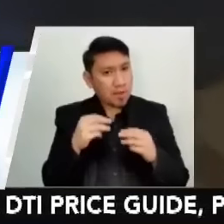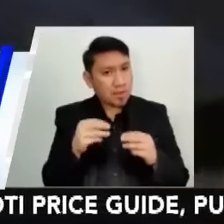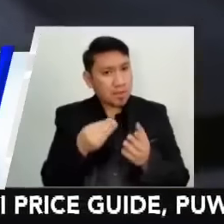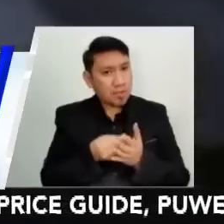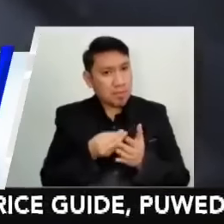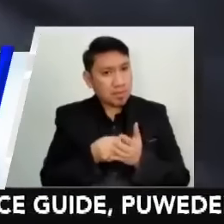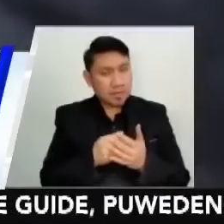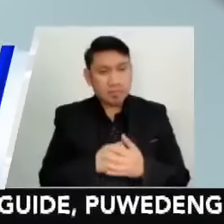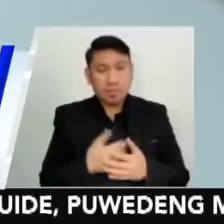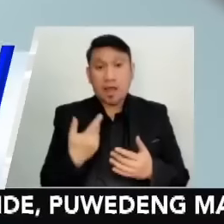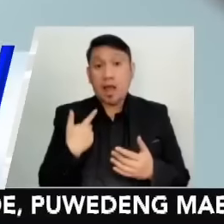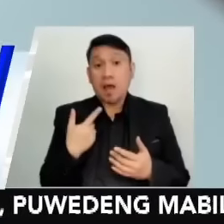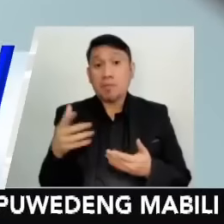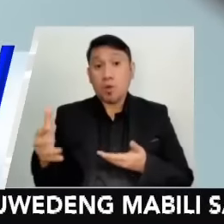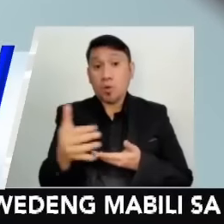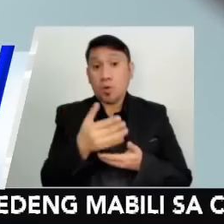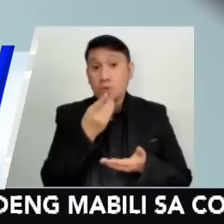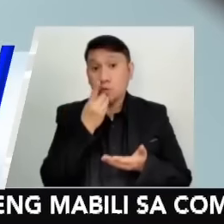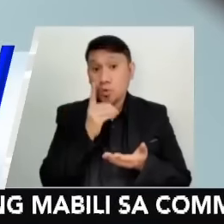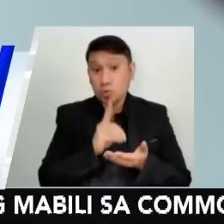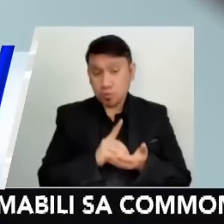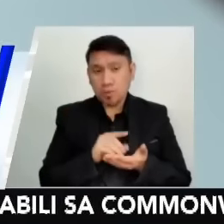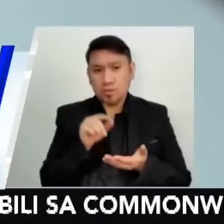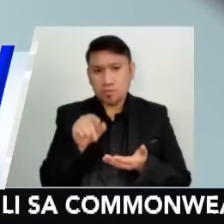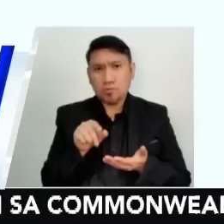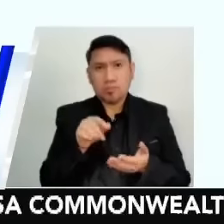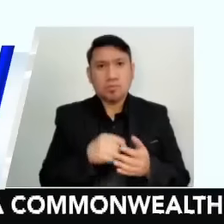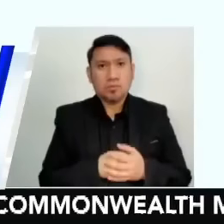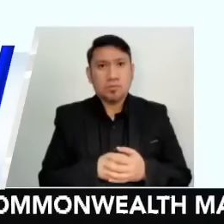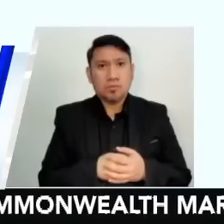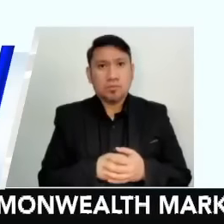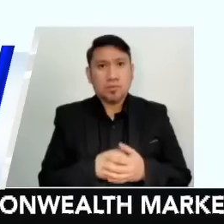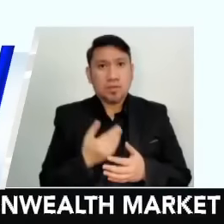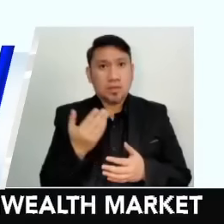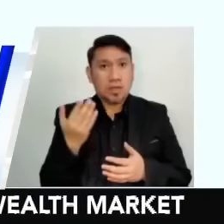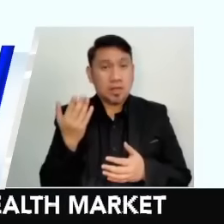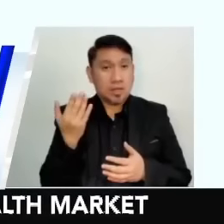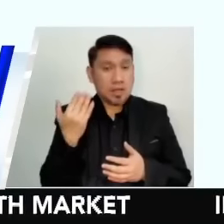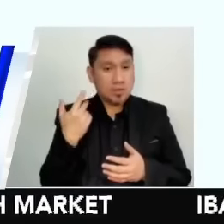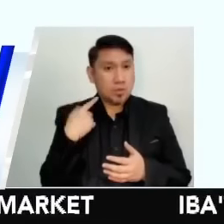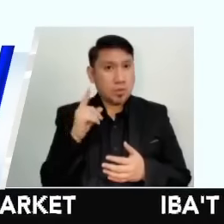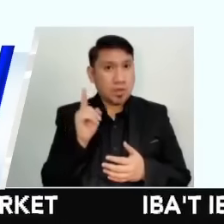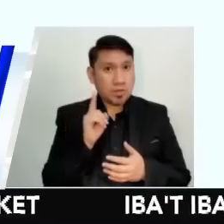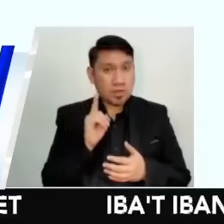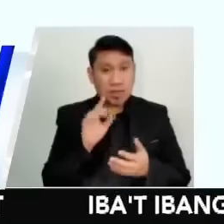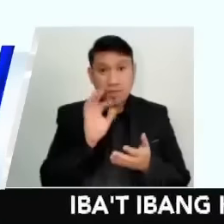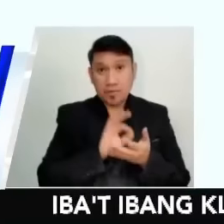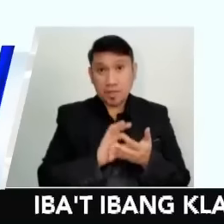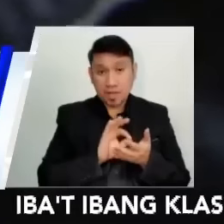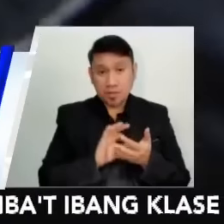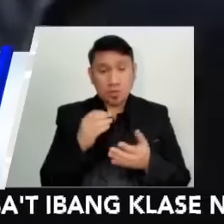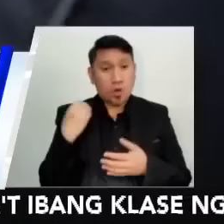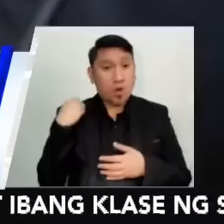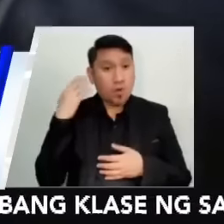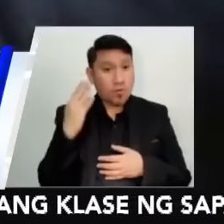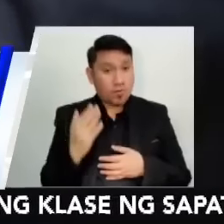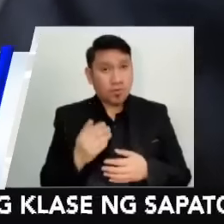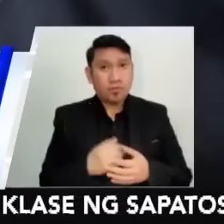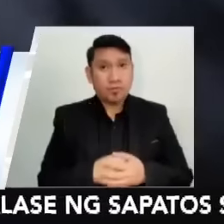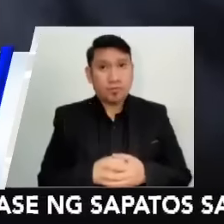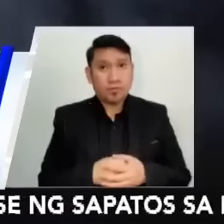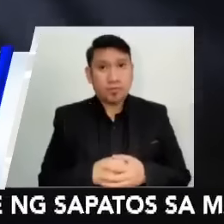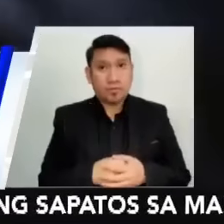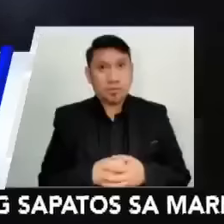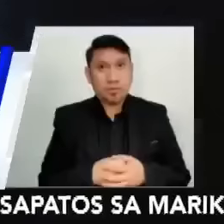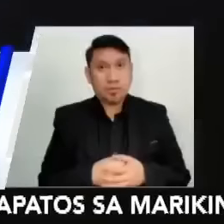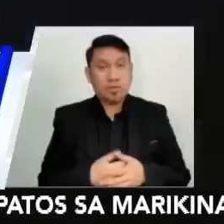kasama sa mga nahuli sa pagsalakay sa mga villa noong Hunyo ang mismong financial officer daw ng Baofu. May mga nakuha